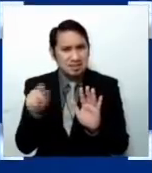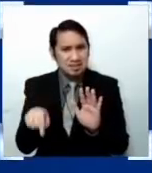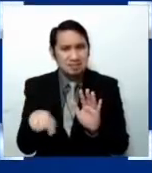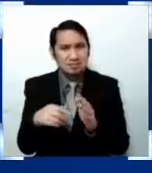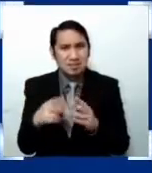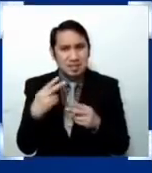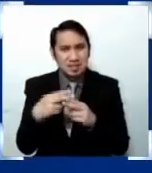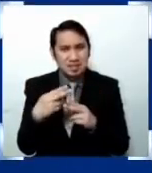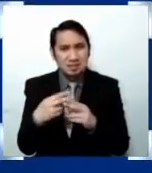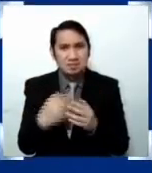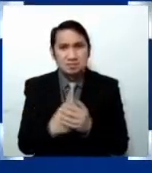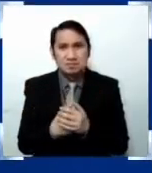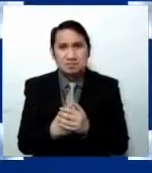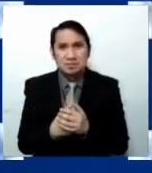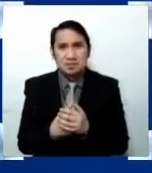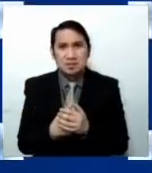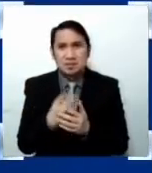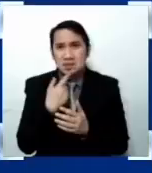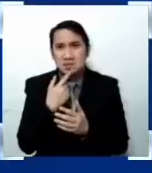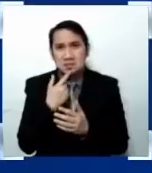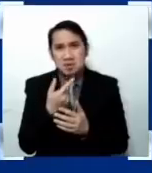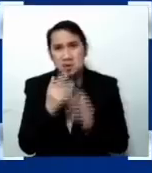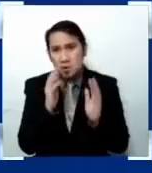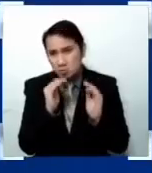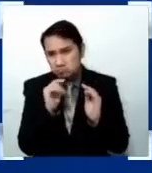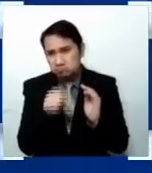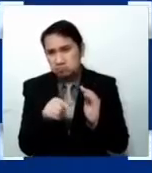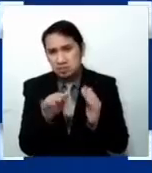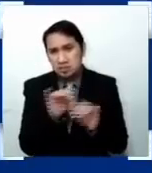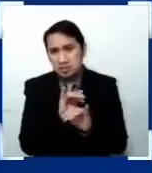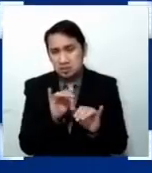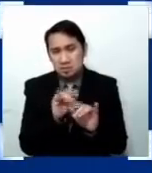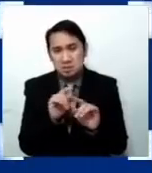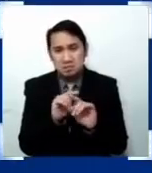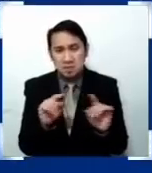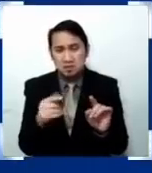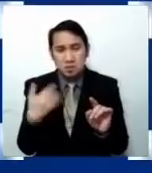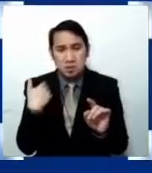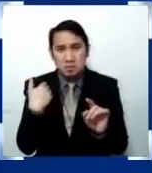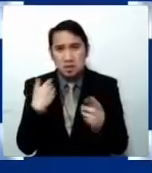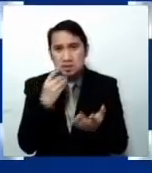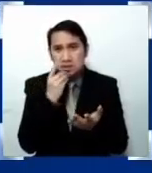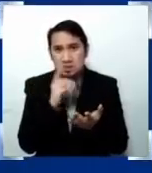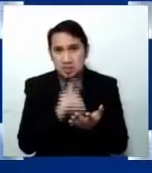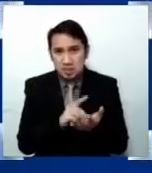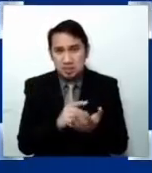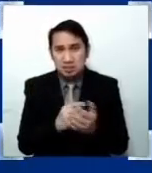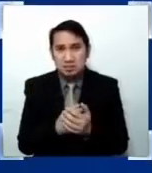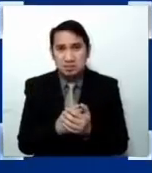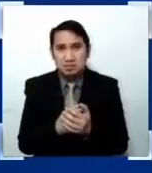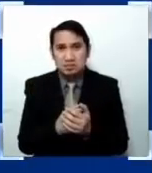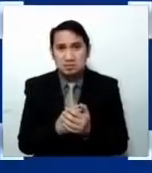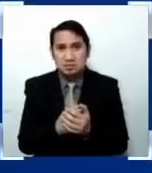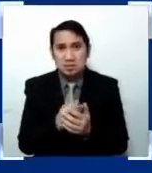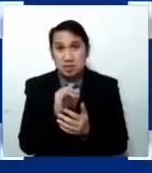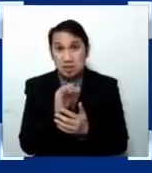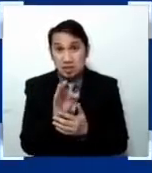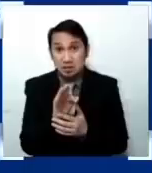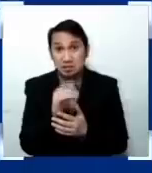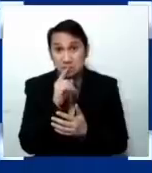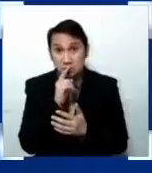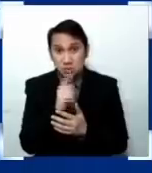but since bago yung gamot, you really cannot do not have enough data. Mm-mm. To establish whether it is